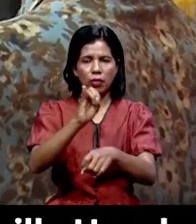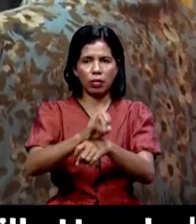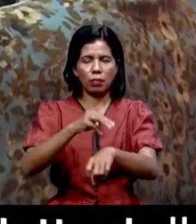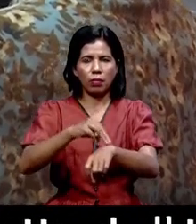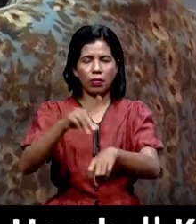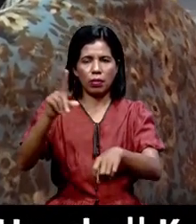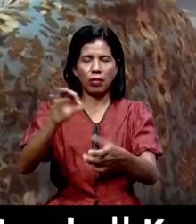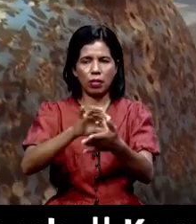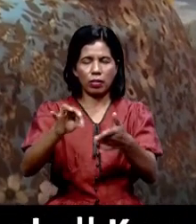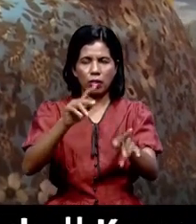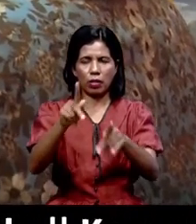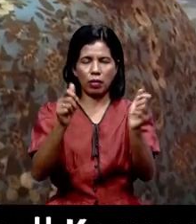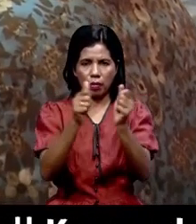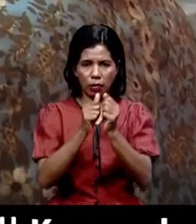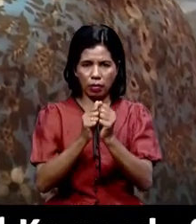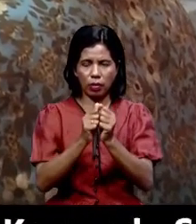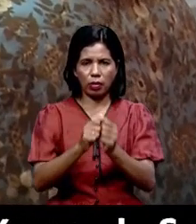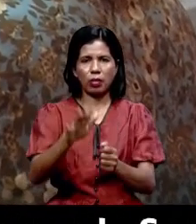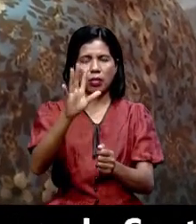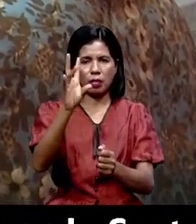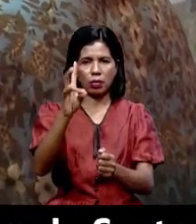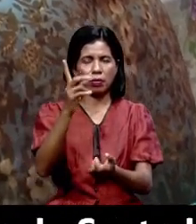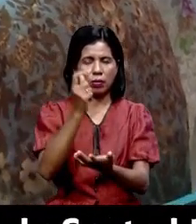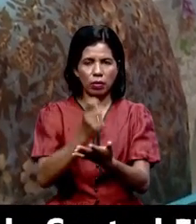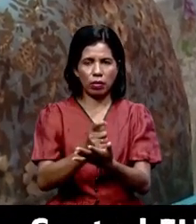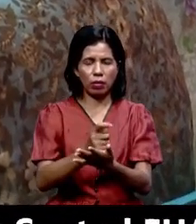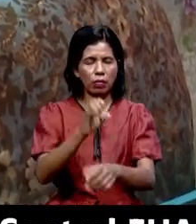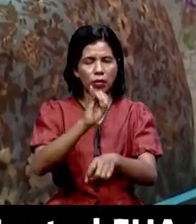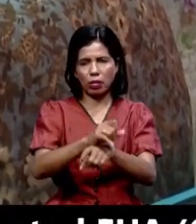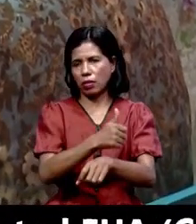motael resista sarani hamutuk rihun hitu no paroquia